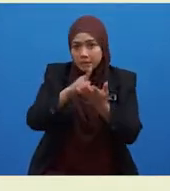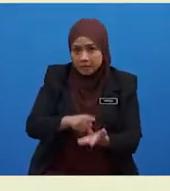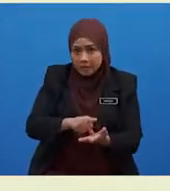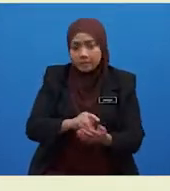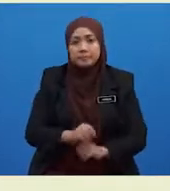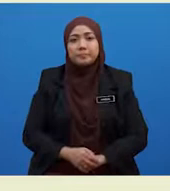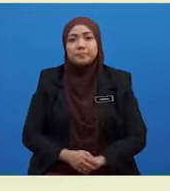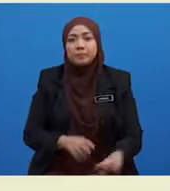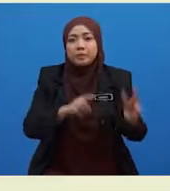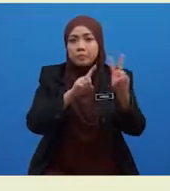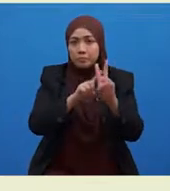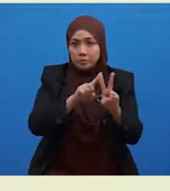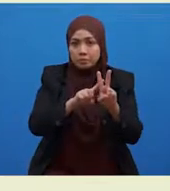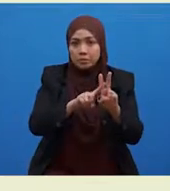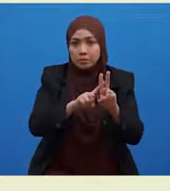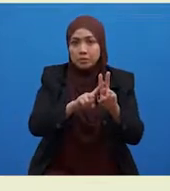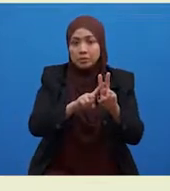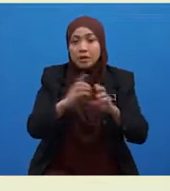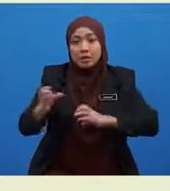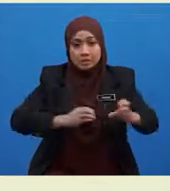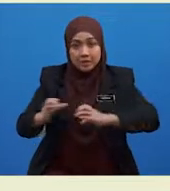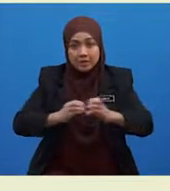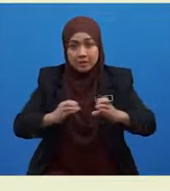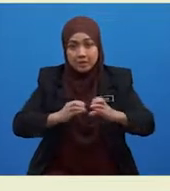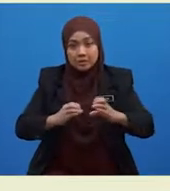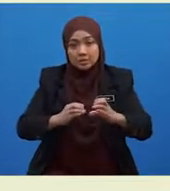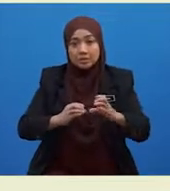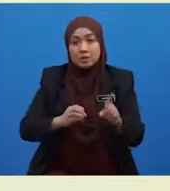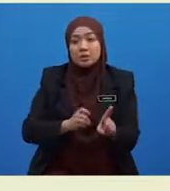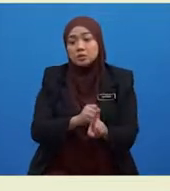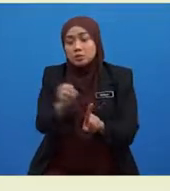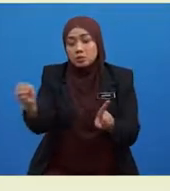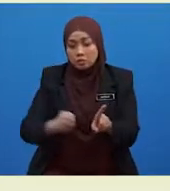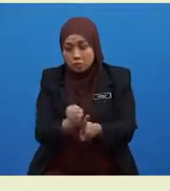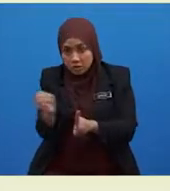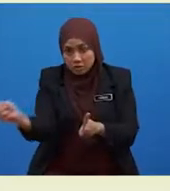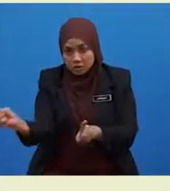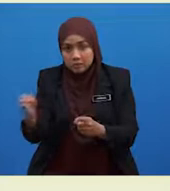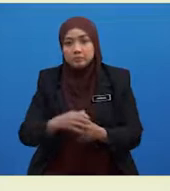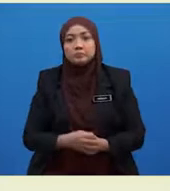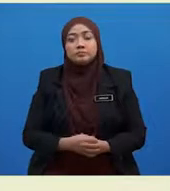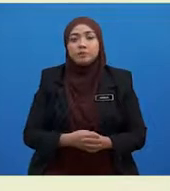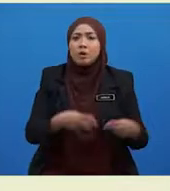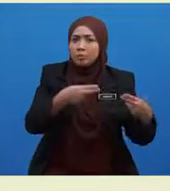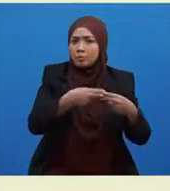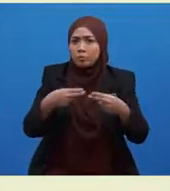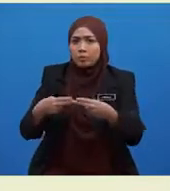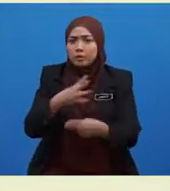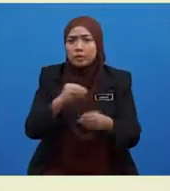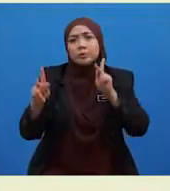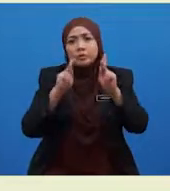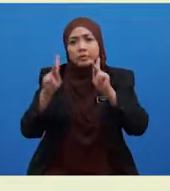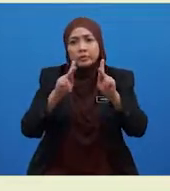Kedua, kecergasan sosial, iaitu keupayaan individu untuk berhubung atau berkomunikasi secara